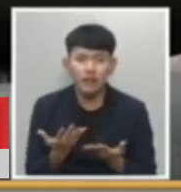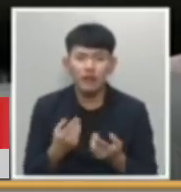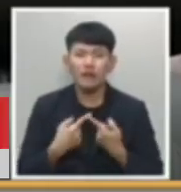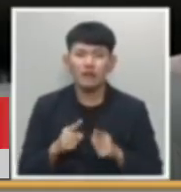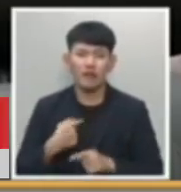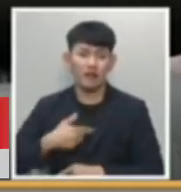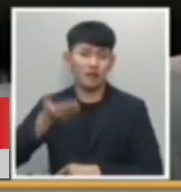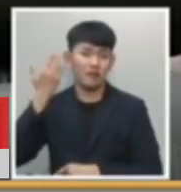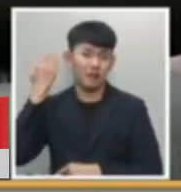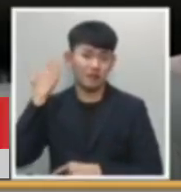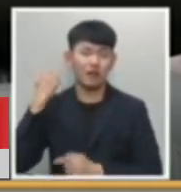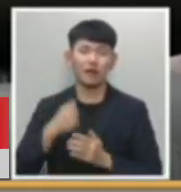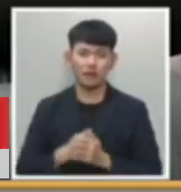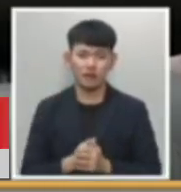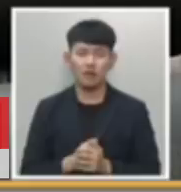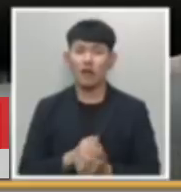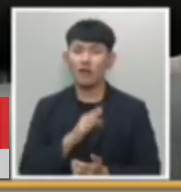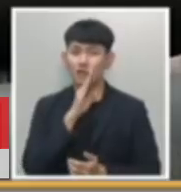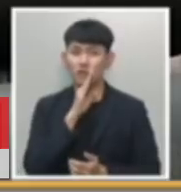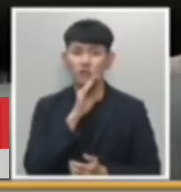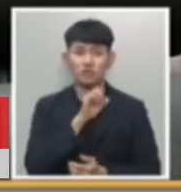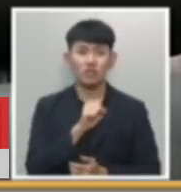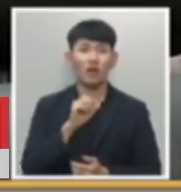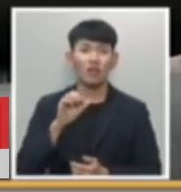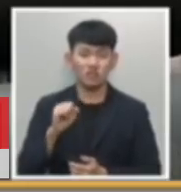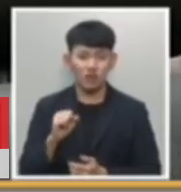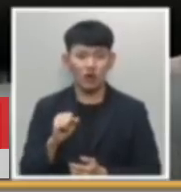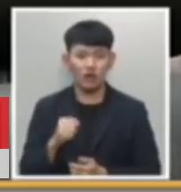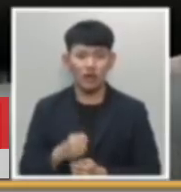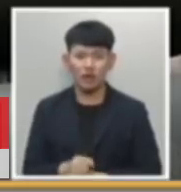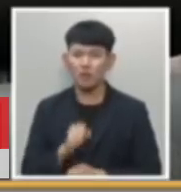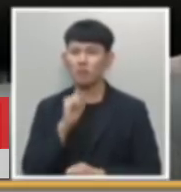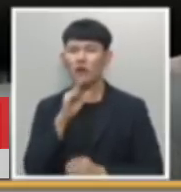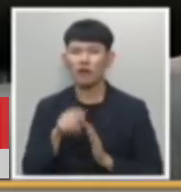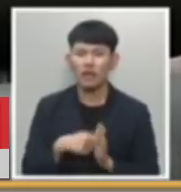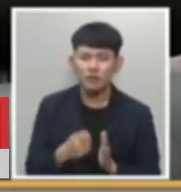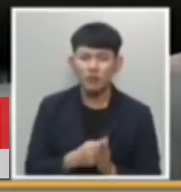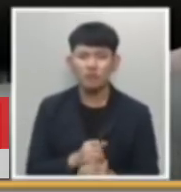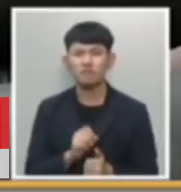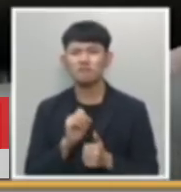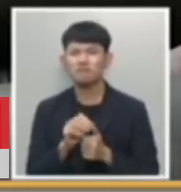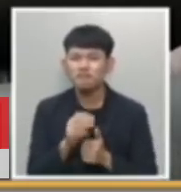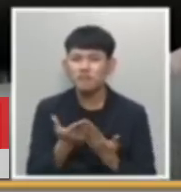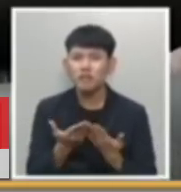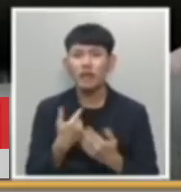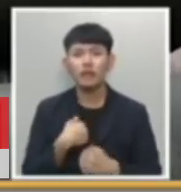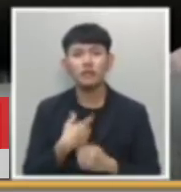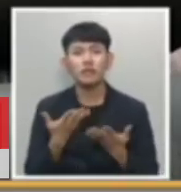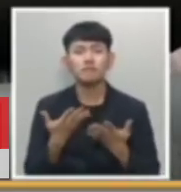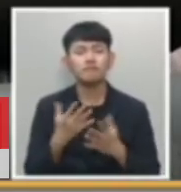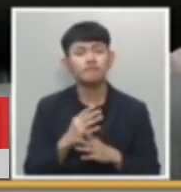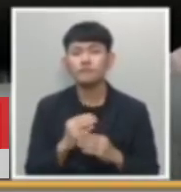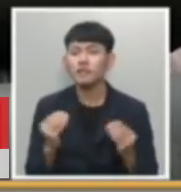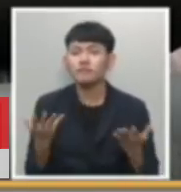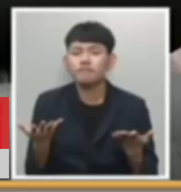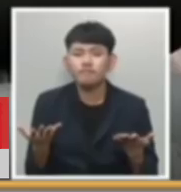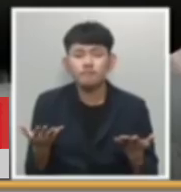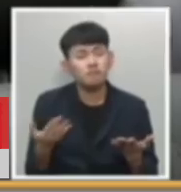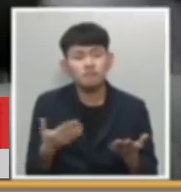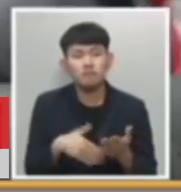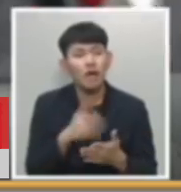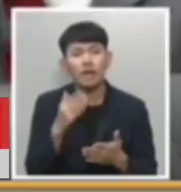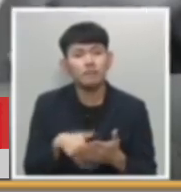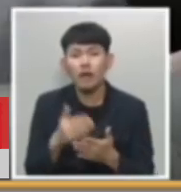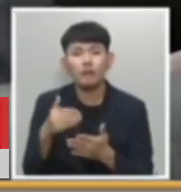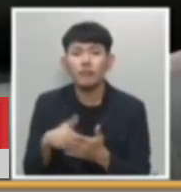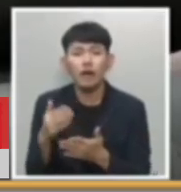าเนี่ยเวลาสมาชิกสภาแห่งนี้ได้ทักท้วงท่านไปนะครับท่านก็ทำมึนทำเฉยก็ผ่านปล่อย